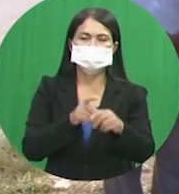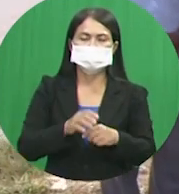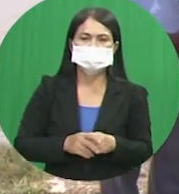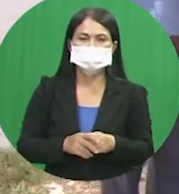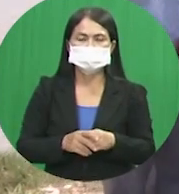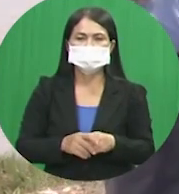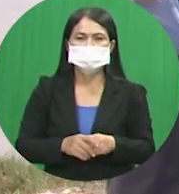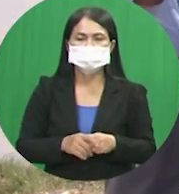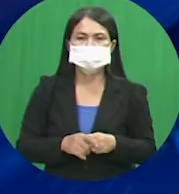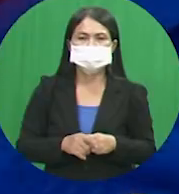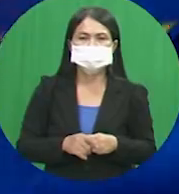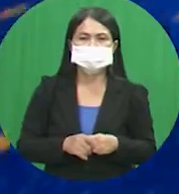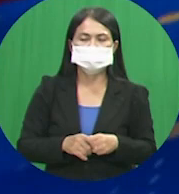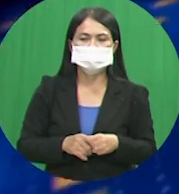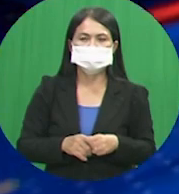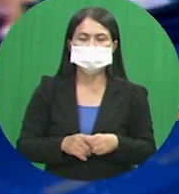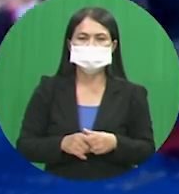ដ្ឋ